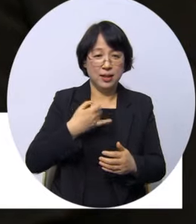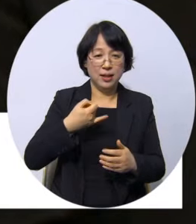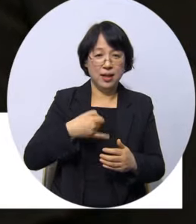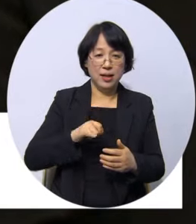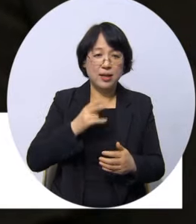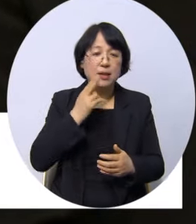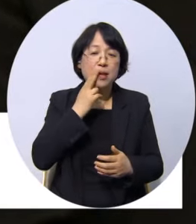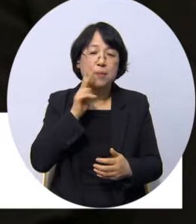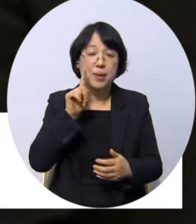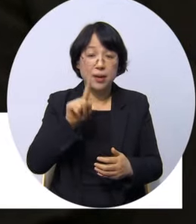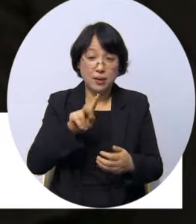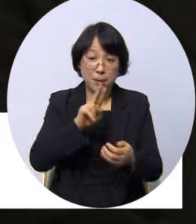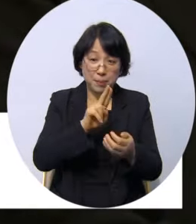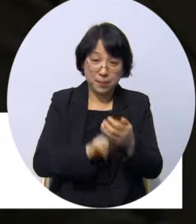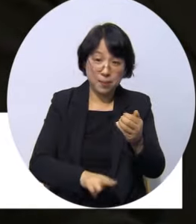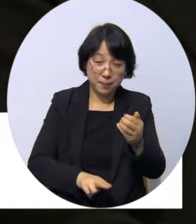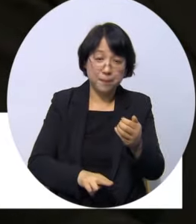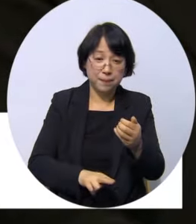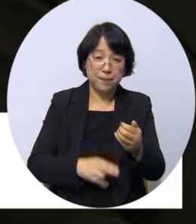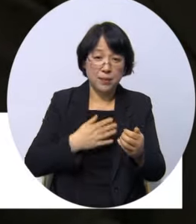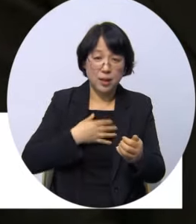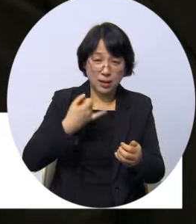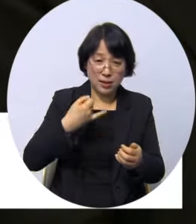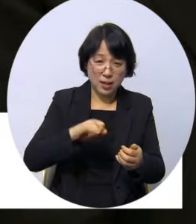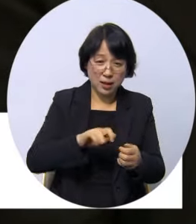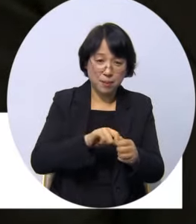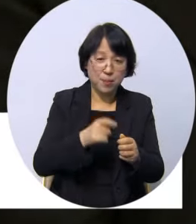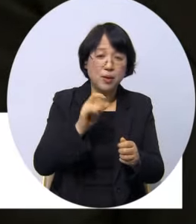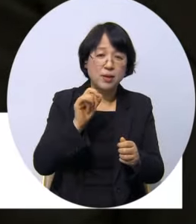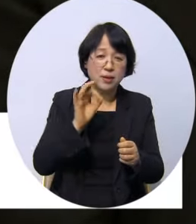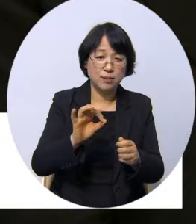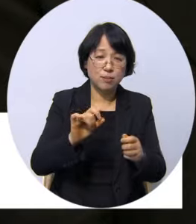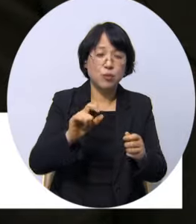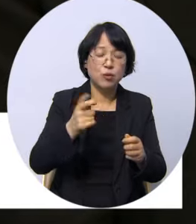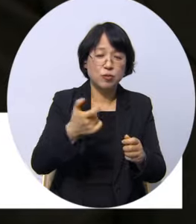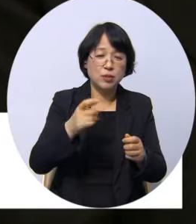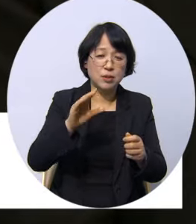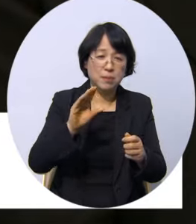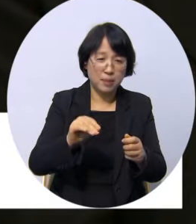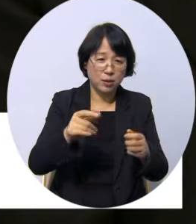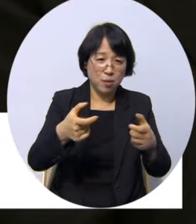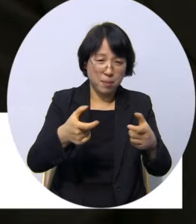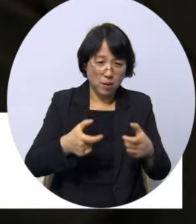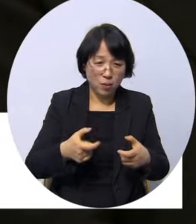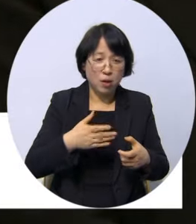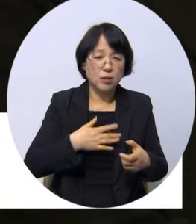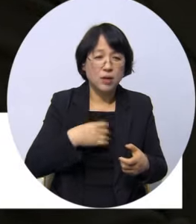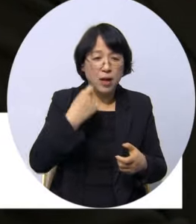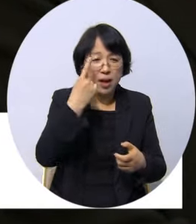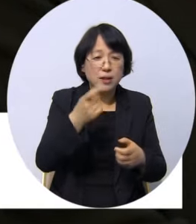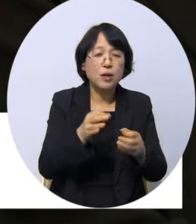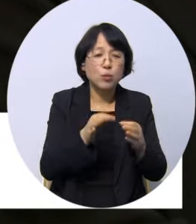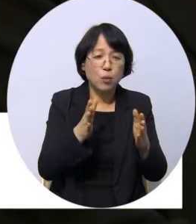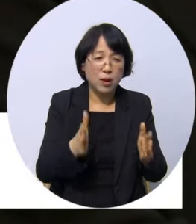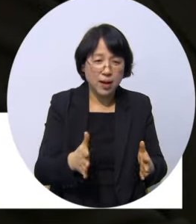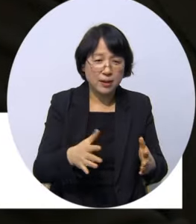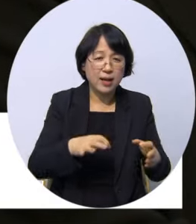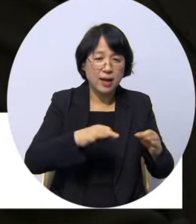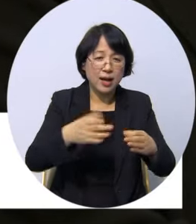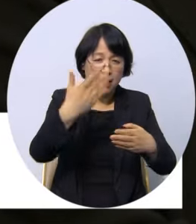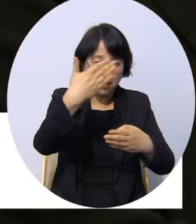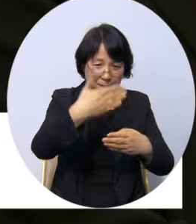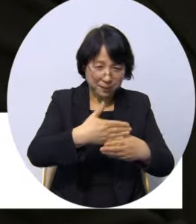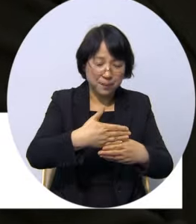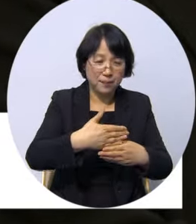담배를 하나 팔았는데 우리 딸은 벌금 60만 원 내고 저는 한 달 동안 팔지를 못하게